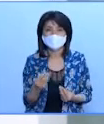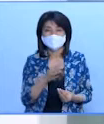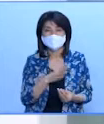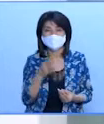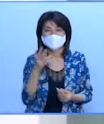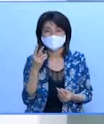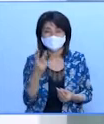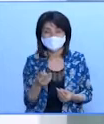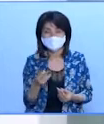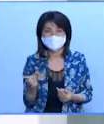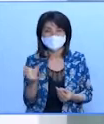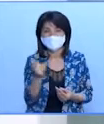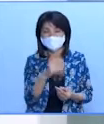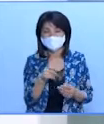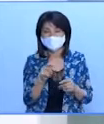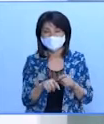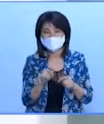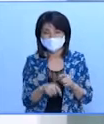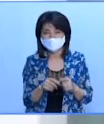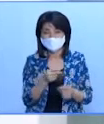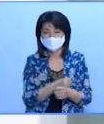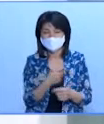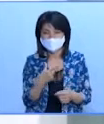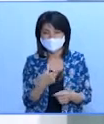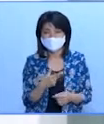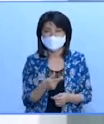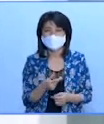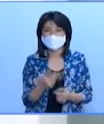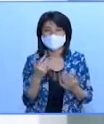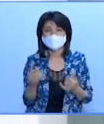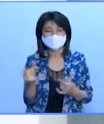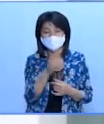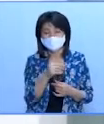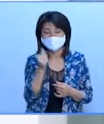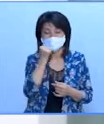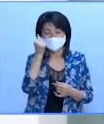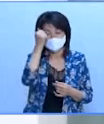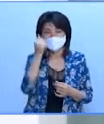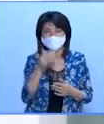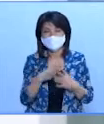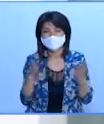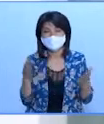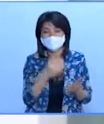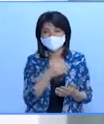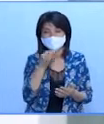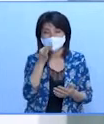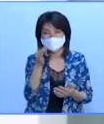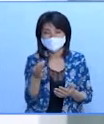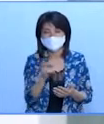Барлығында отрицательный шықты. Осында істеген бүкіл медперсоналға, санитарка апайларға